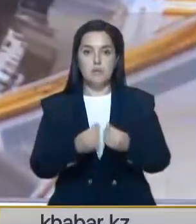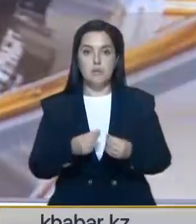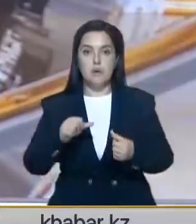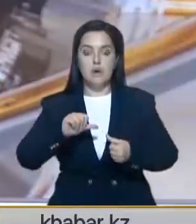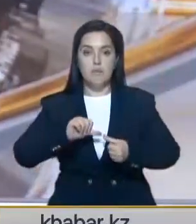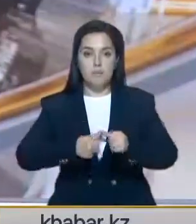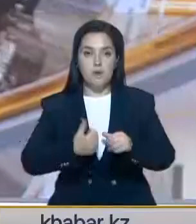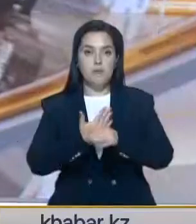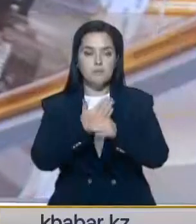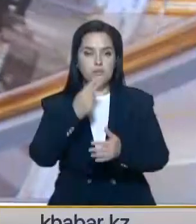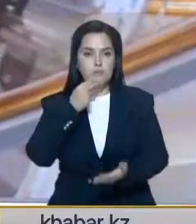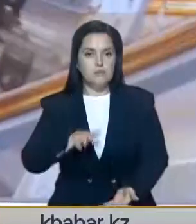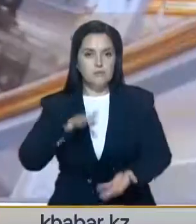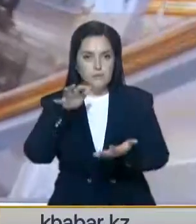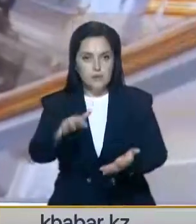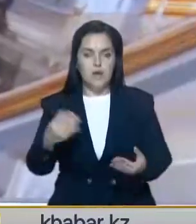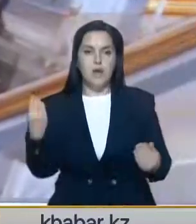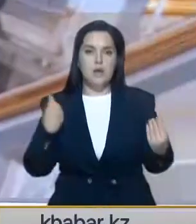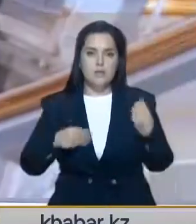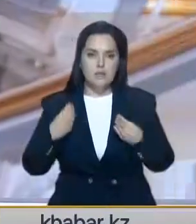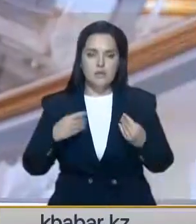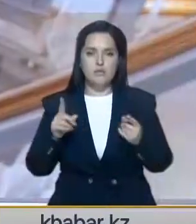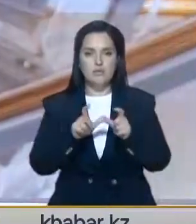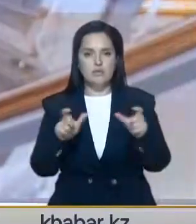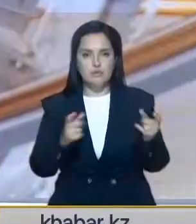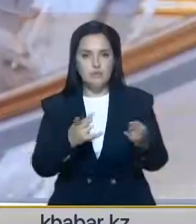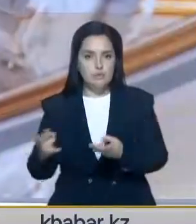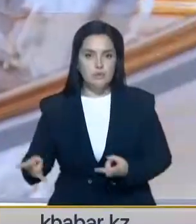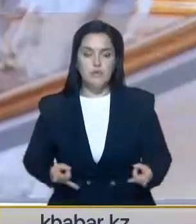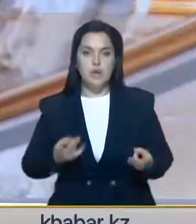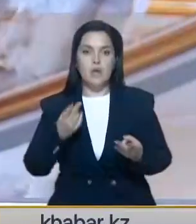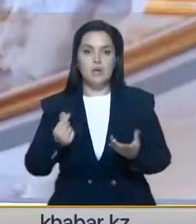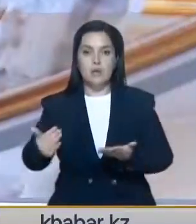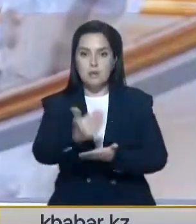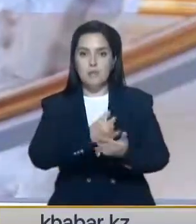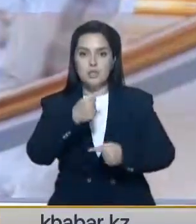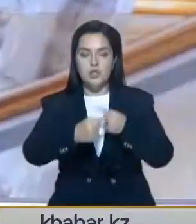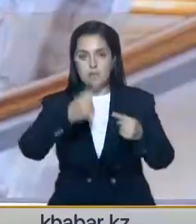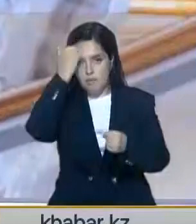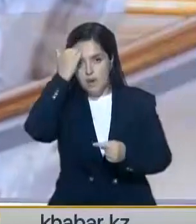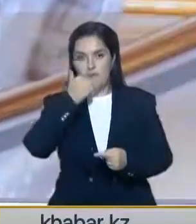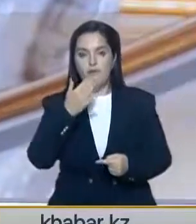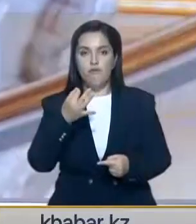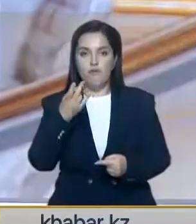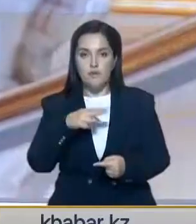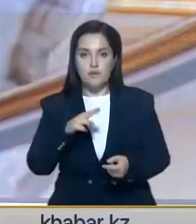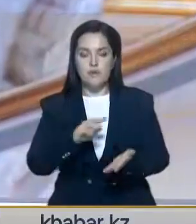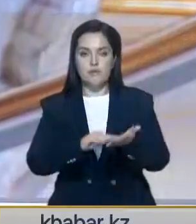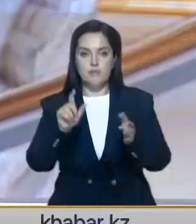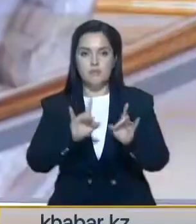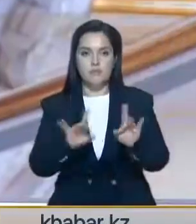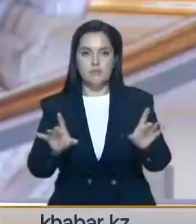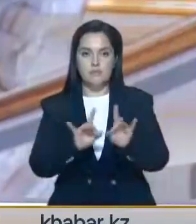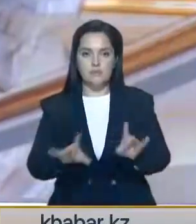на постоянной основе помогают продуктами, одеждой, школьными принадлежностями. Средства собирают через благотворительный фонд. Об этом расскажет